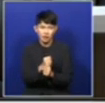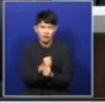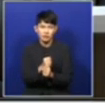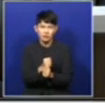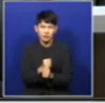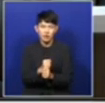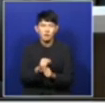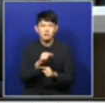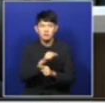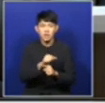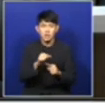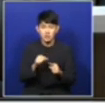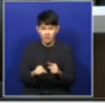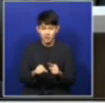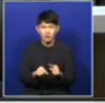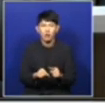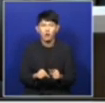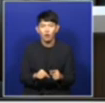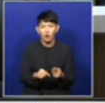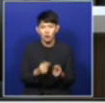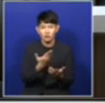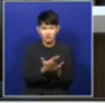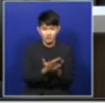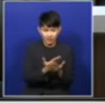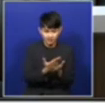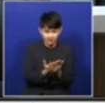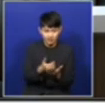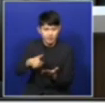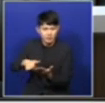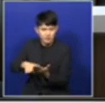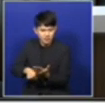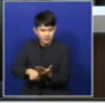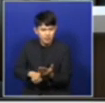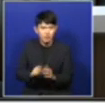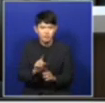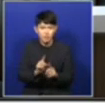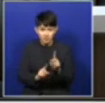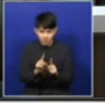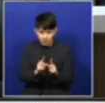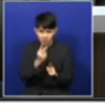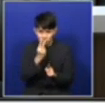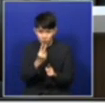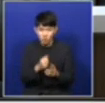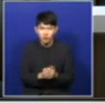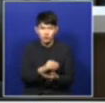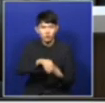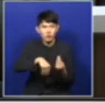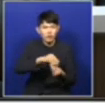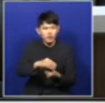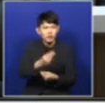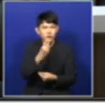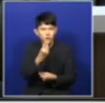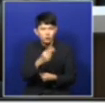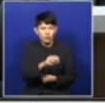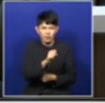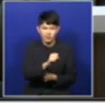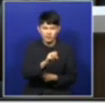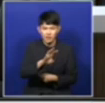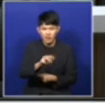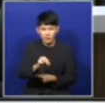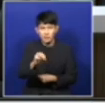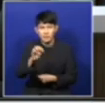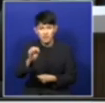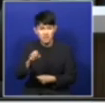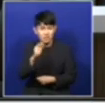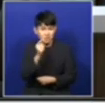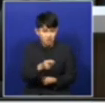นของทรัพย์สินต่อหนี้ซึ่งเป็นตัวชี้วัดว่าธุรกิจรายใดนั้นเป็นธุรกิจ SME รายย่อยอย่างแท้จริงราย